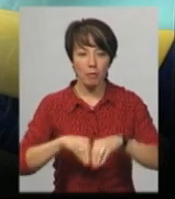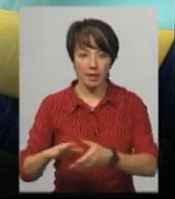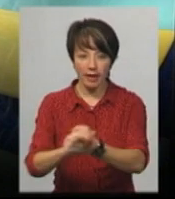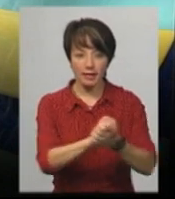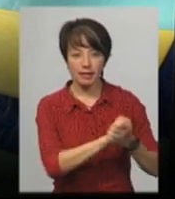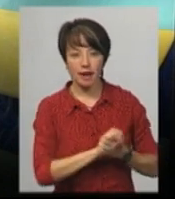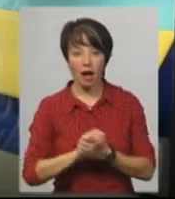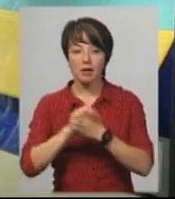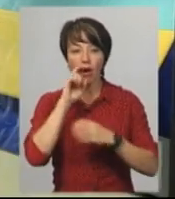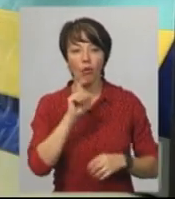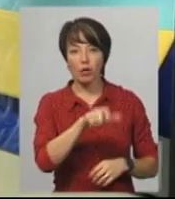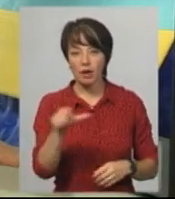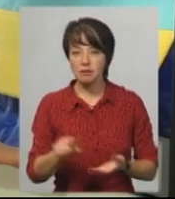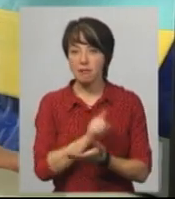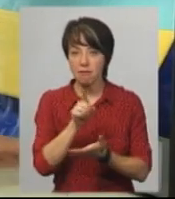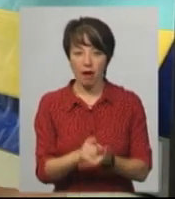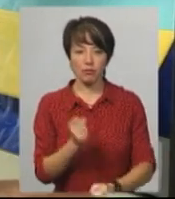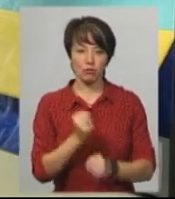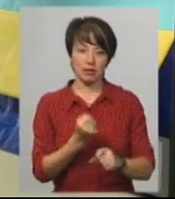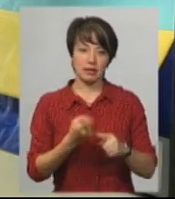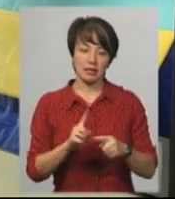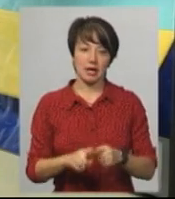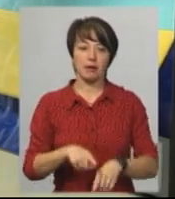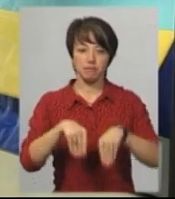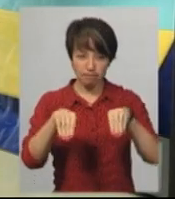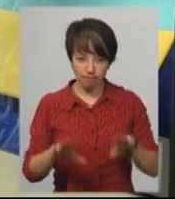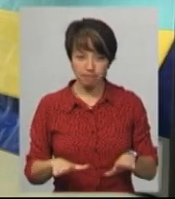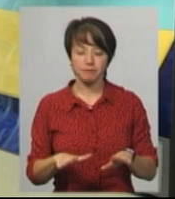українства, ми мали би зробити це і прийняли рішення